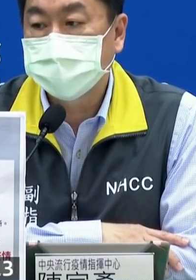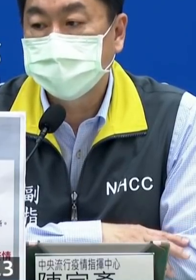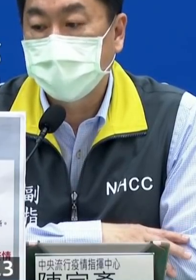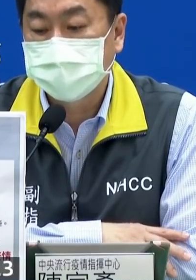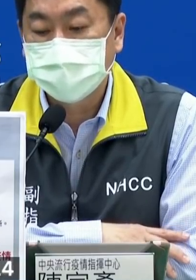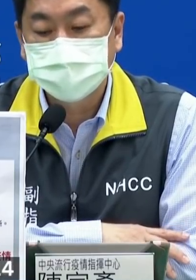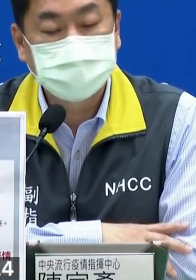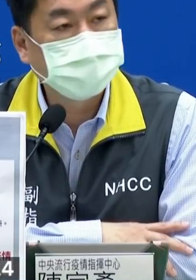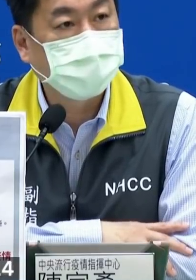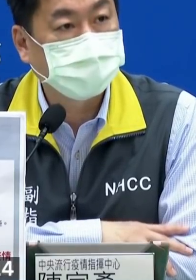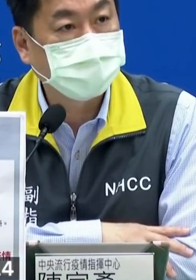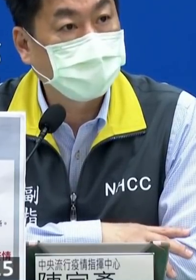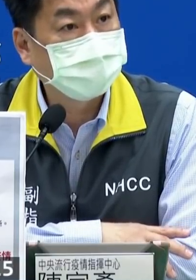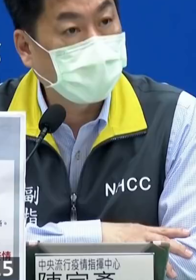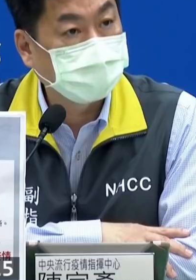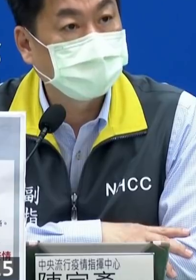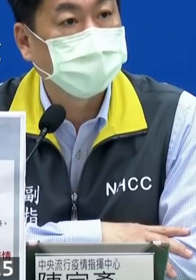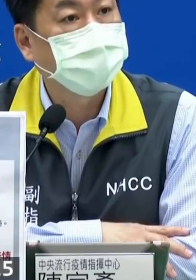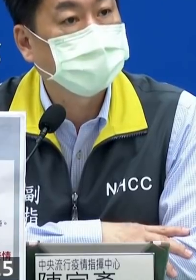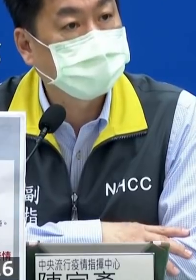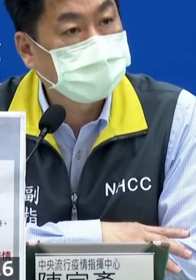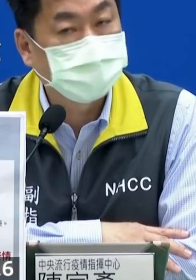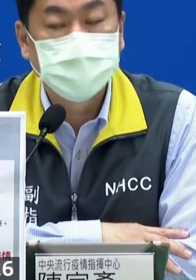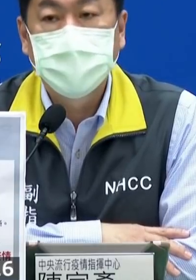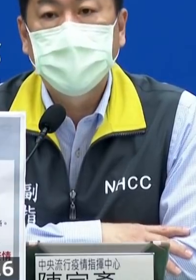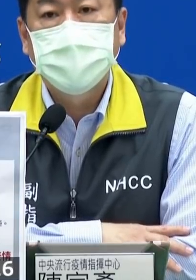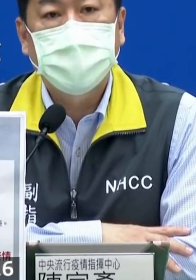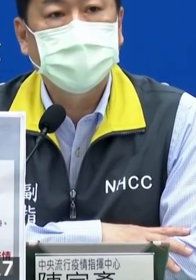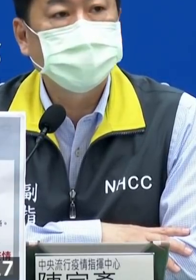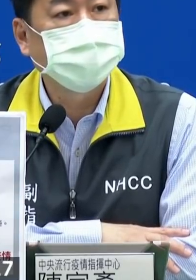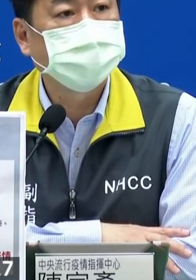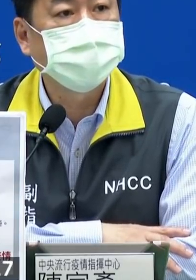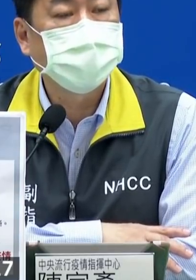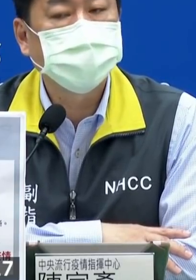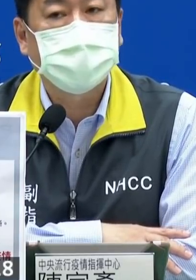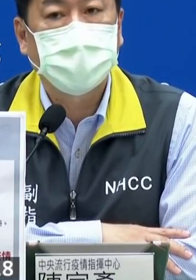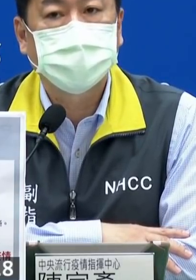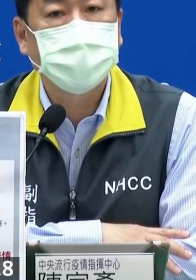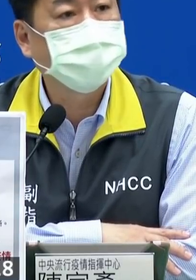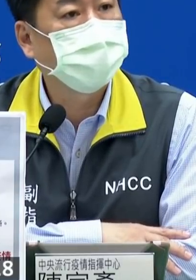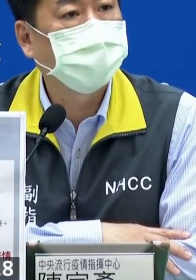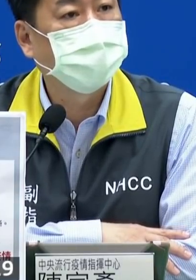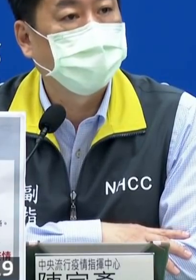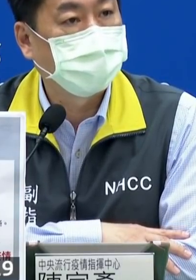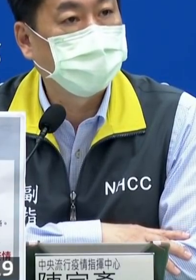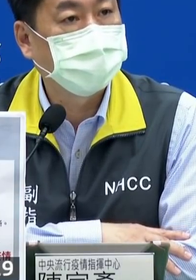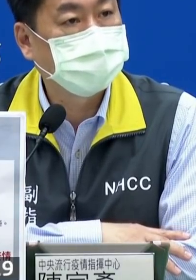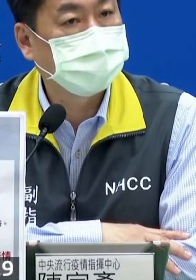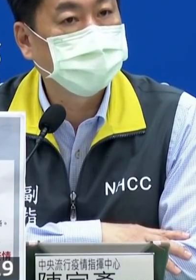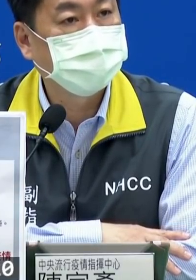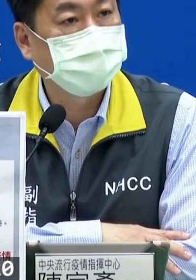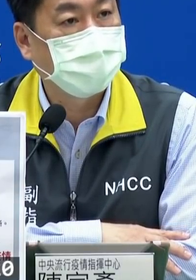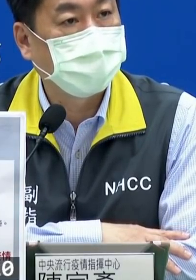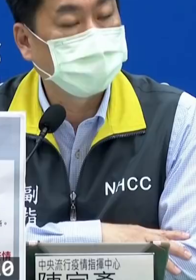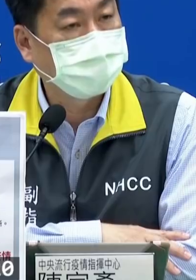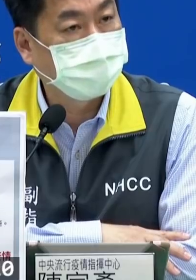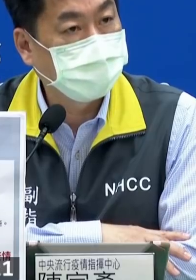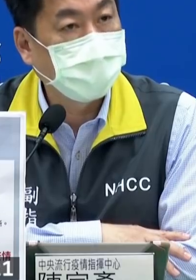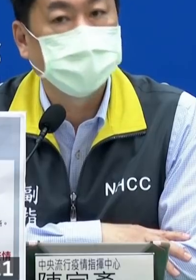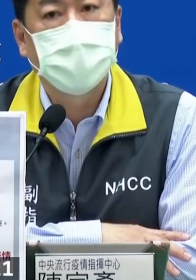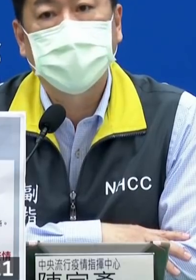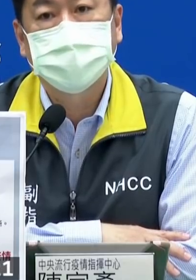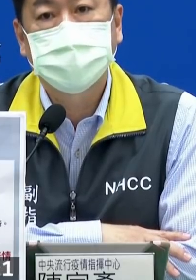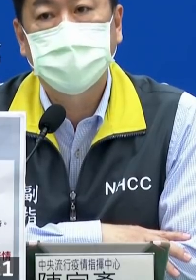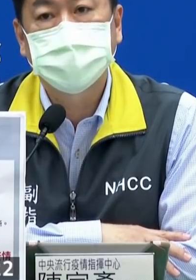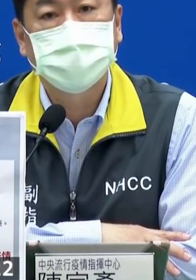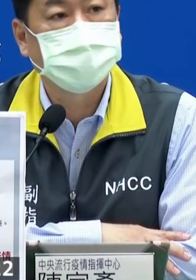病防治法37条的规范来做执行。那其实今天早上的沟通，我们会持续也明